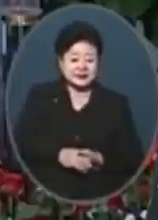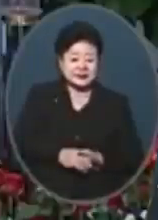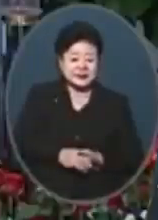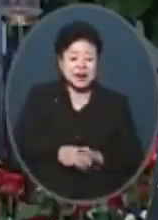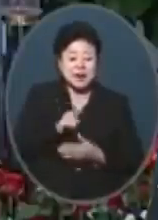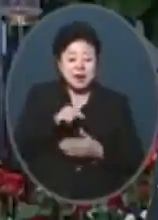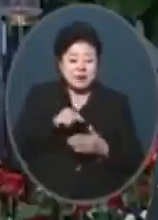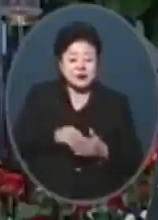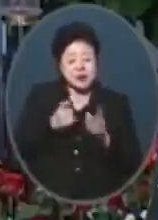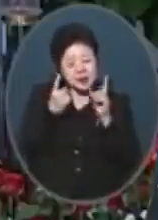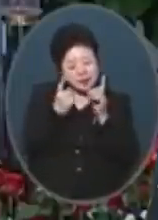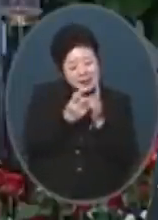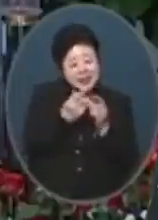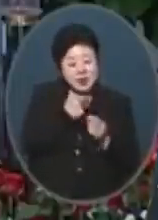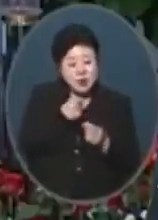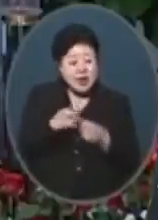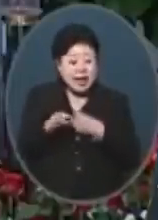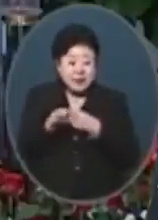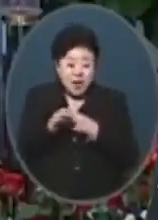마음속에 만나기 원하면